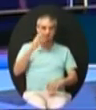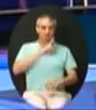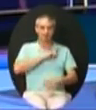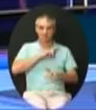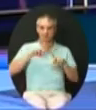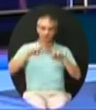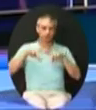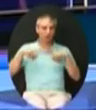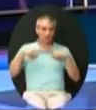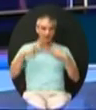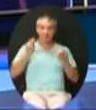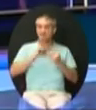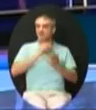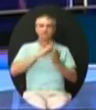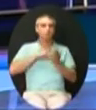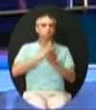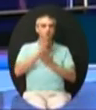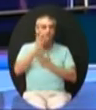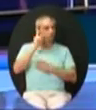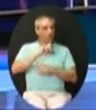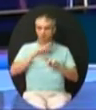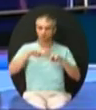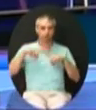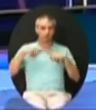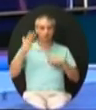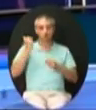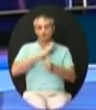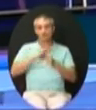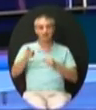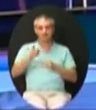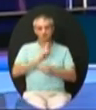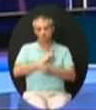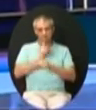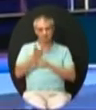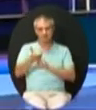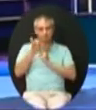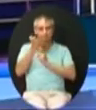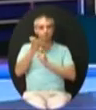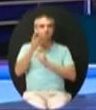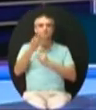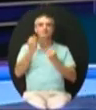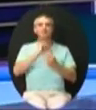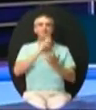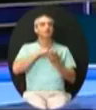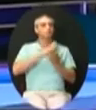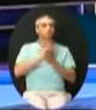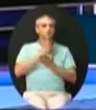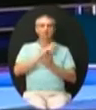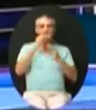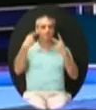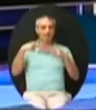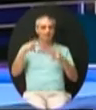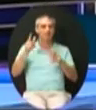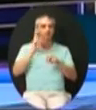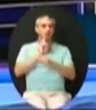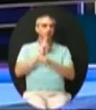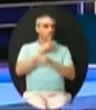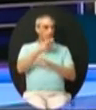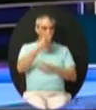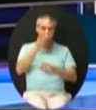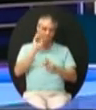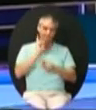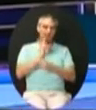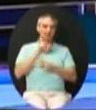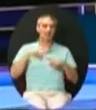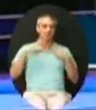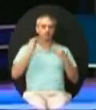נשאר בחיים. הדבר המוסרי ביותר היה שהוא לא היה נשאר בחיים, שהם מחסלים אותו במכת האש הראשונה. זה הדבר המוסרי, זה הדבר המרתיע, זה הדבר שישמור